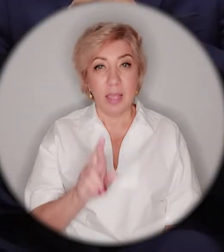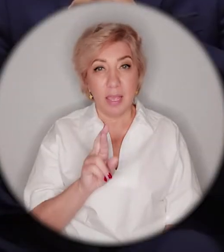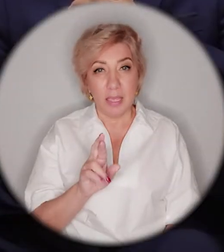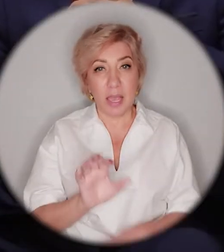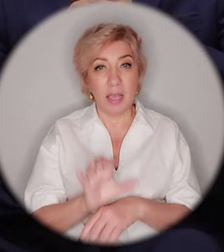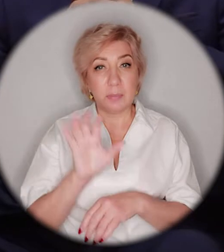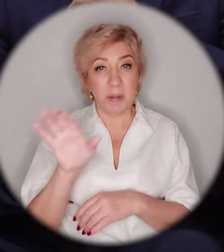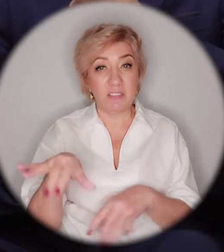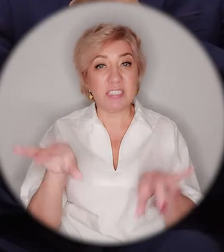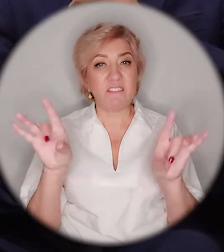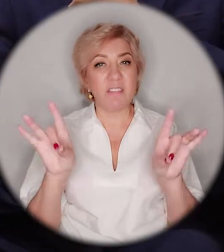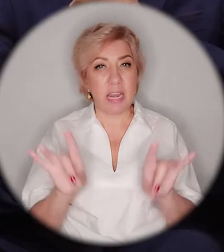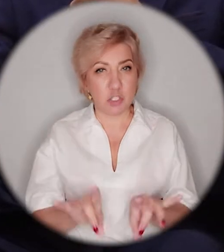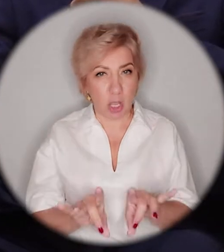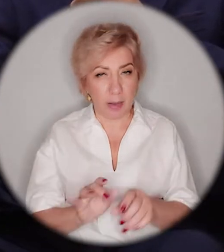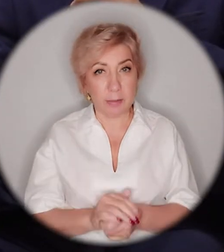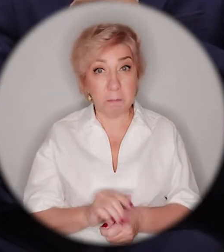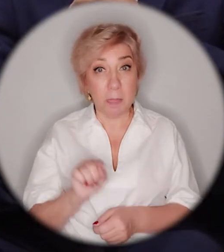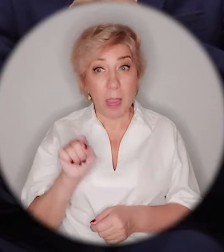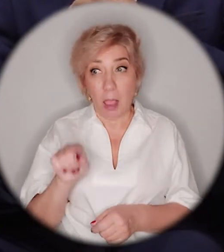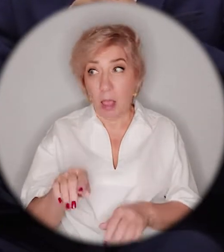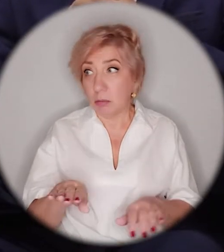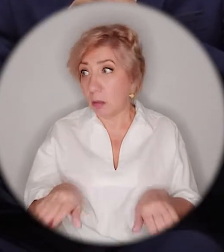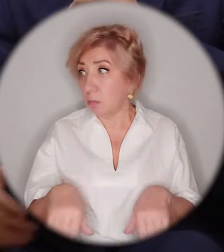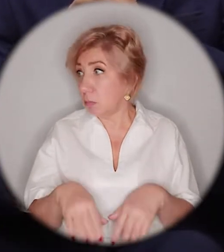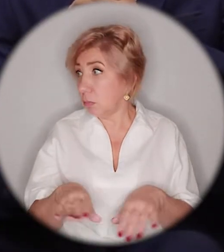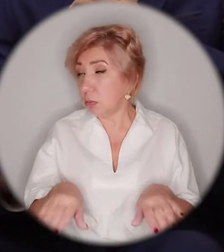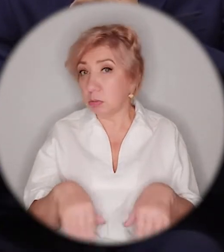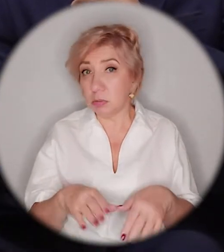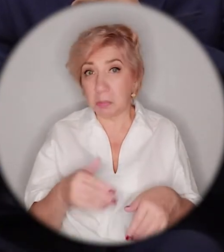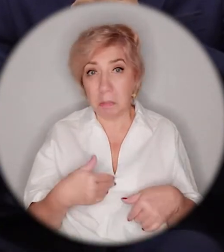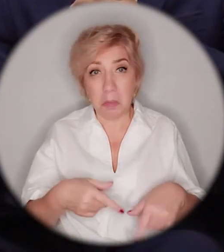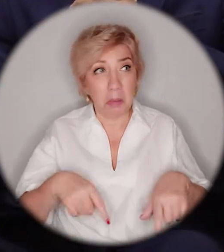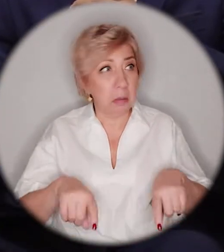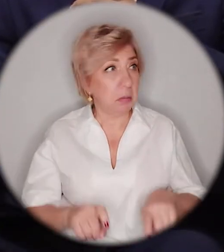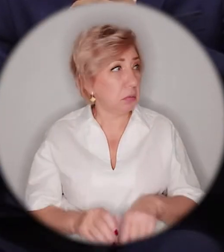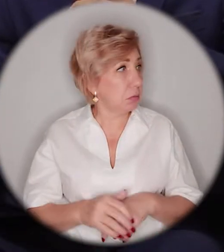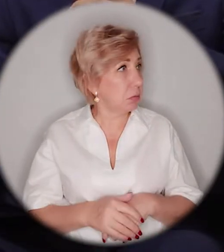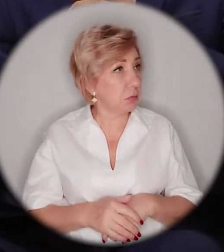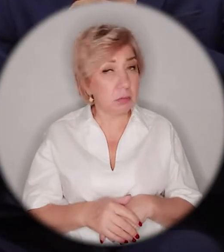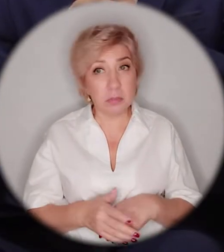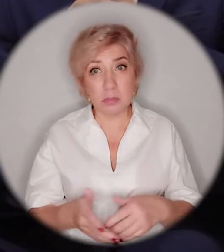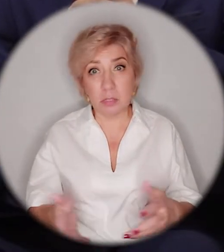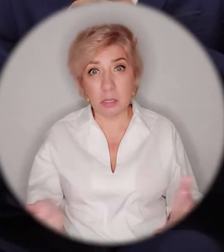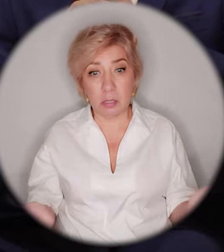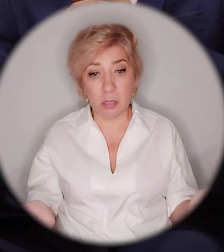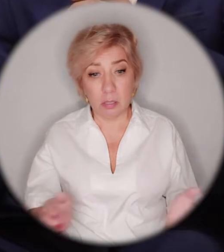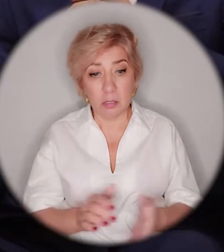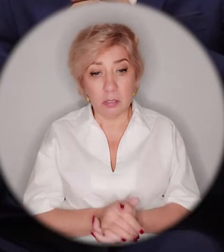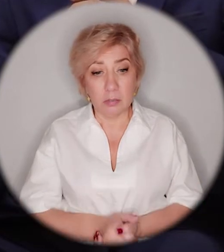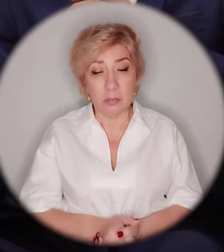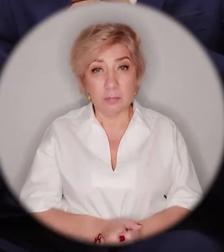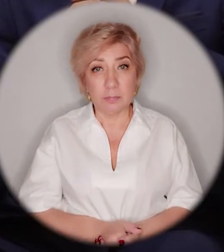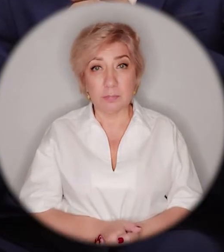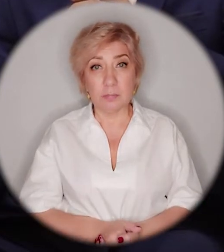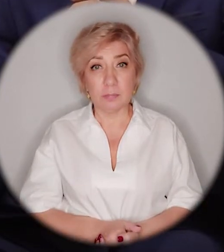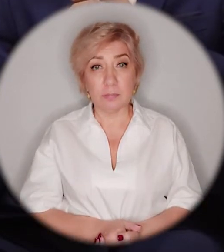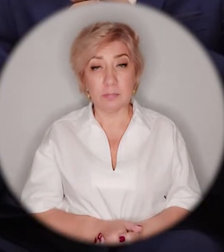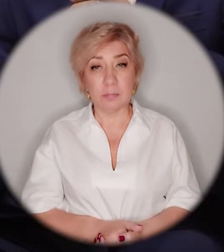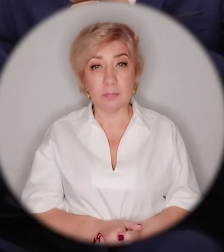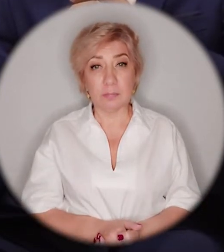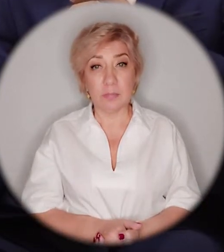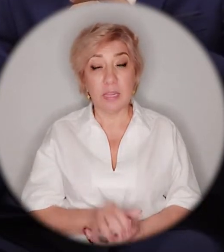sk и отправилась в ресторан дизайн о г д а там никого титан я сел он